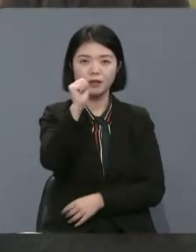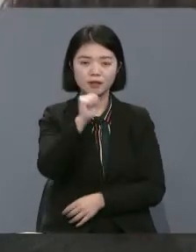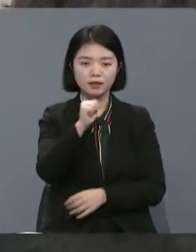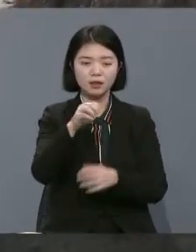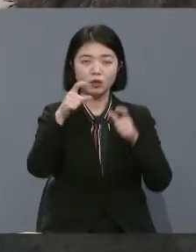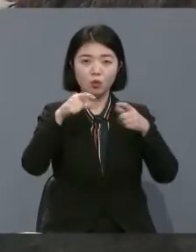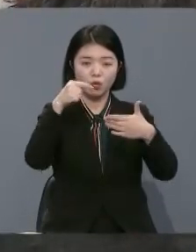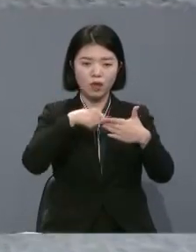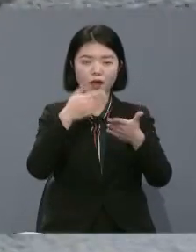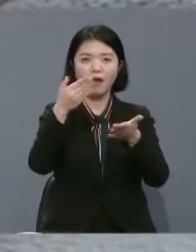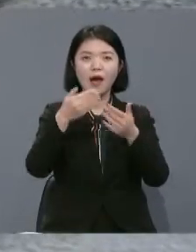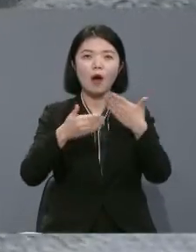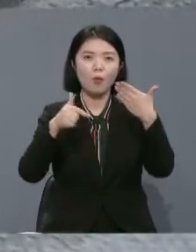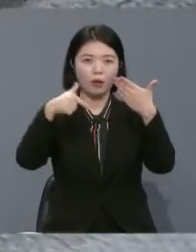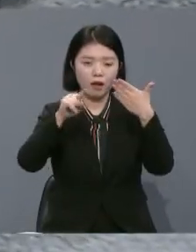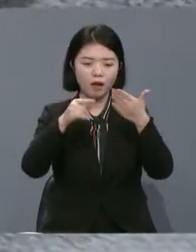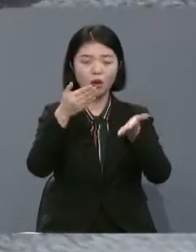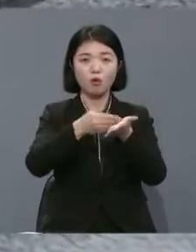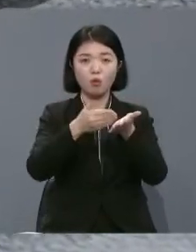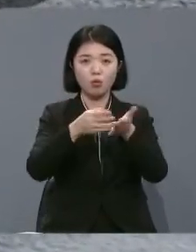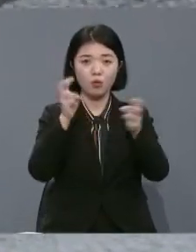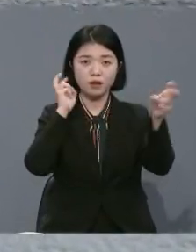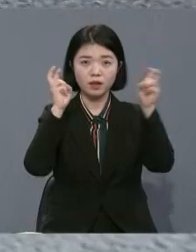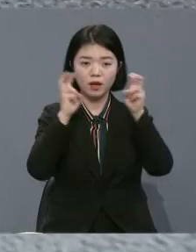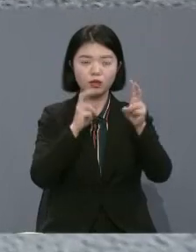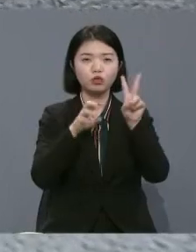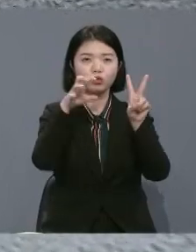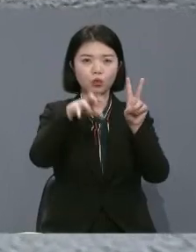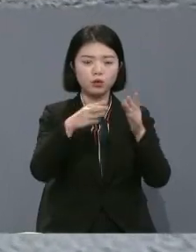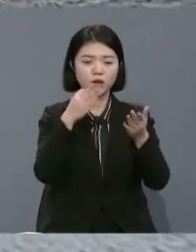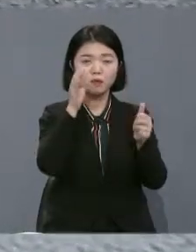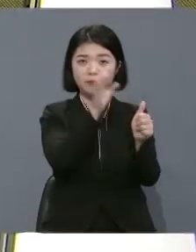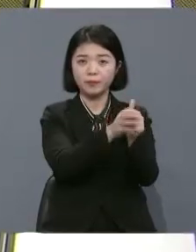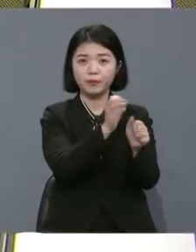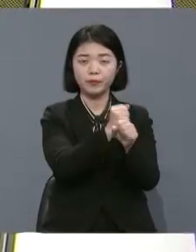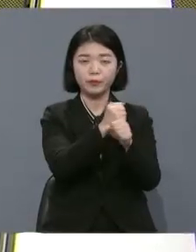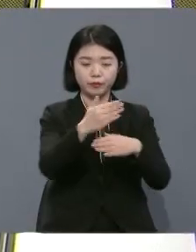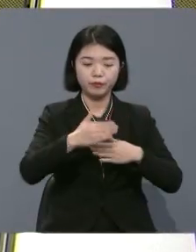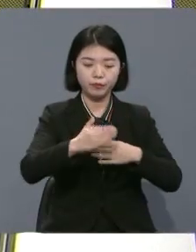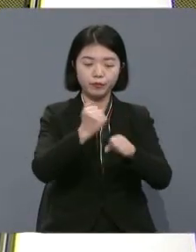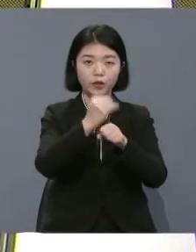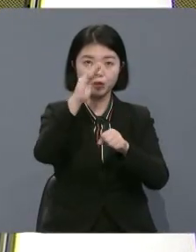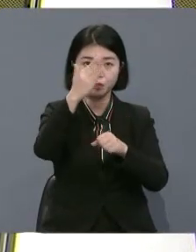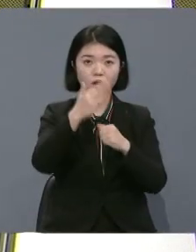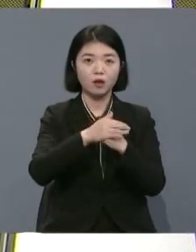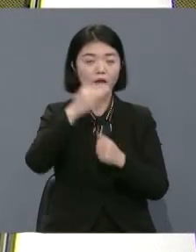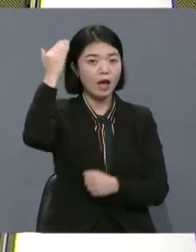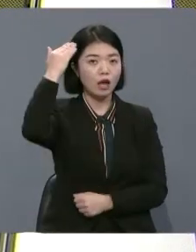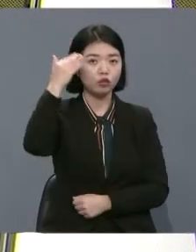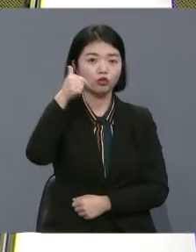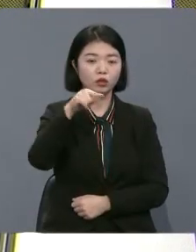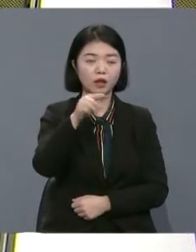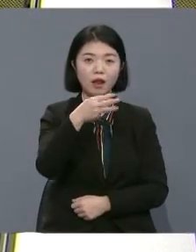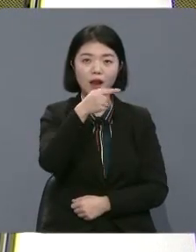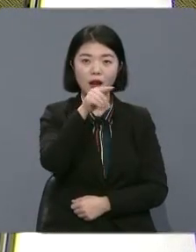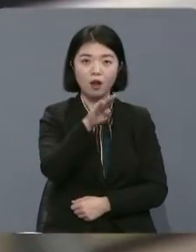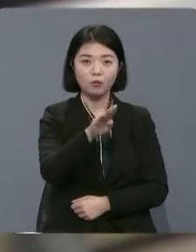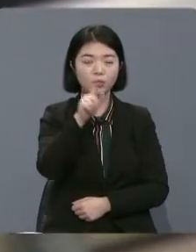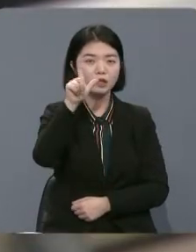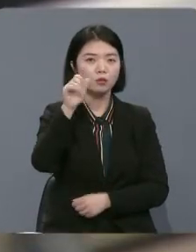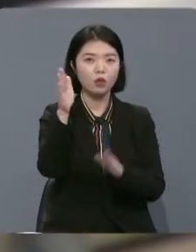도내 9개 언론사 아까 여론조사 전문기관 두 곳의 의뢰해 진행됐습니다 한국 갤럽 조사 연구소의 여론조사는